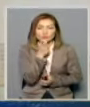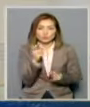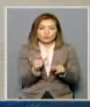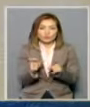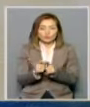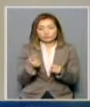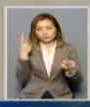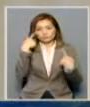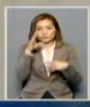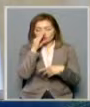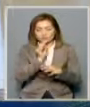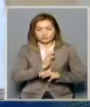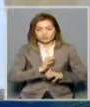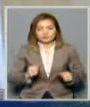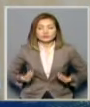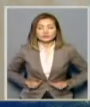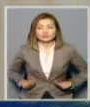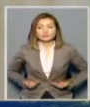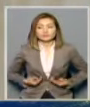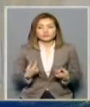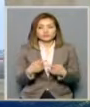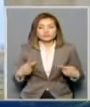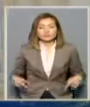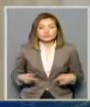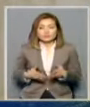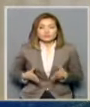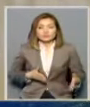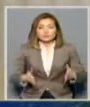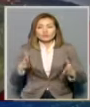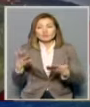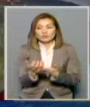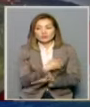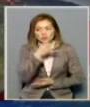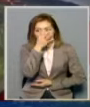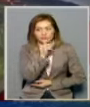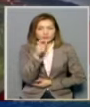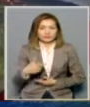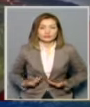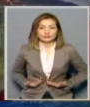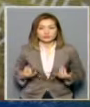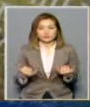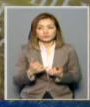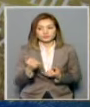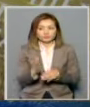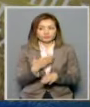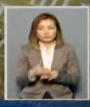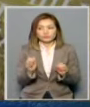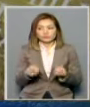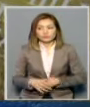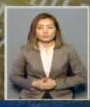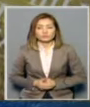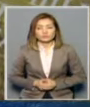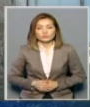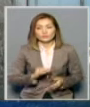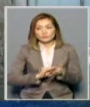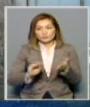педагогикада пәрменділік танытқан. Өмір таласы мен өнер саласының жолын тауып, тігісін жатқызған Қадыр Жүсіптің өмір жолын үшке бөліп қарастыруға болады.